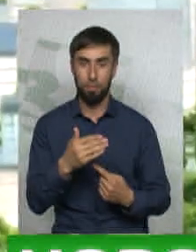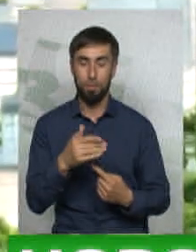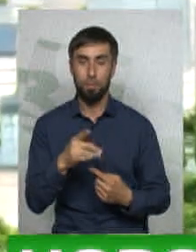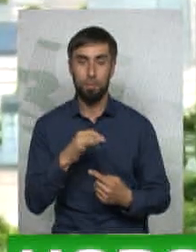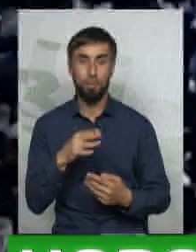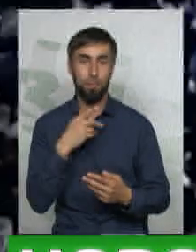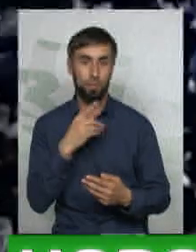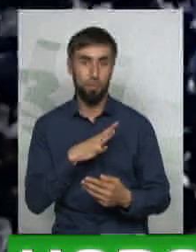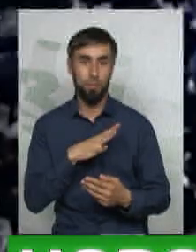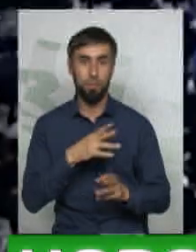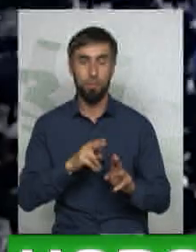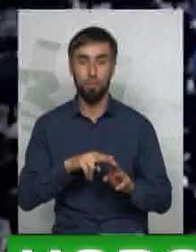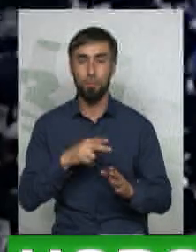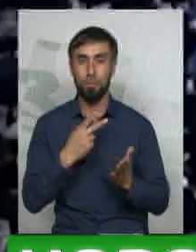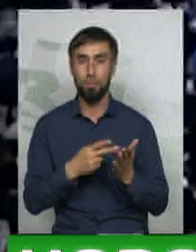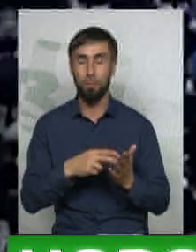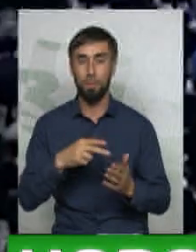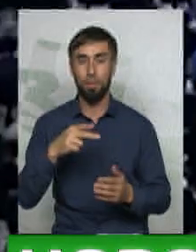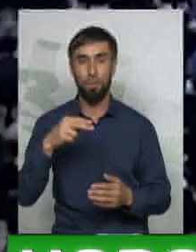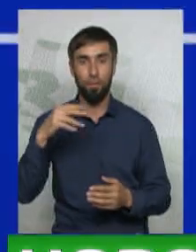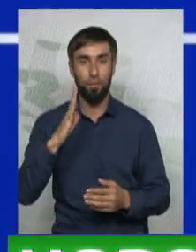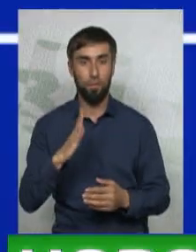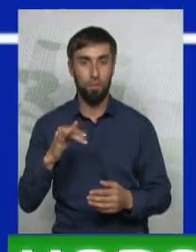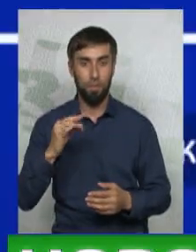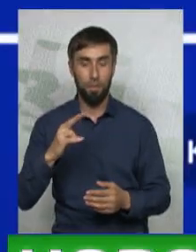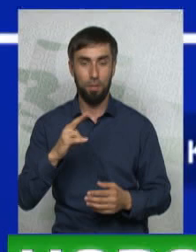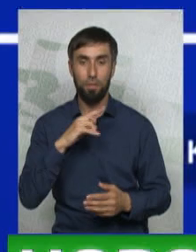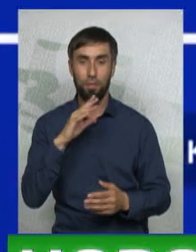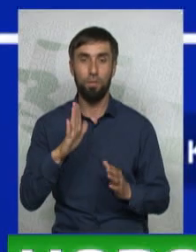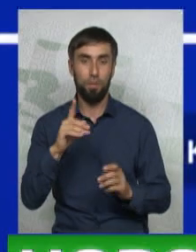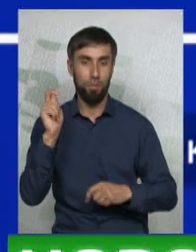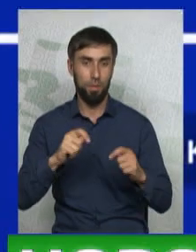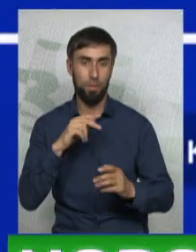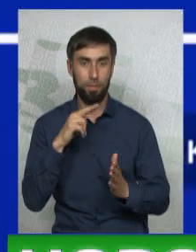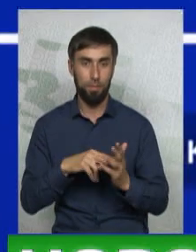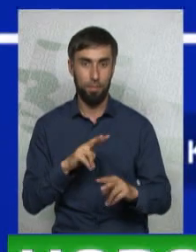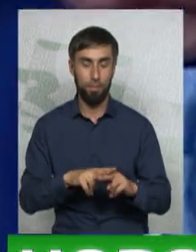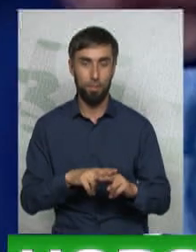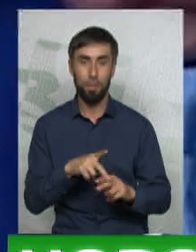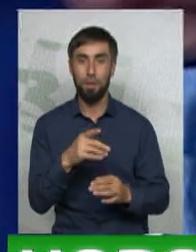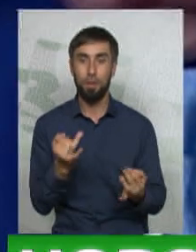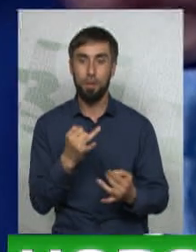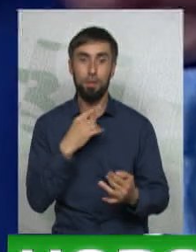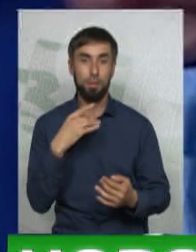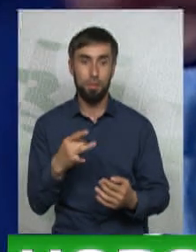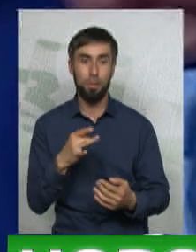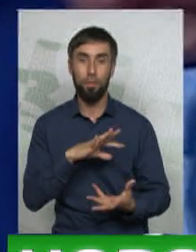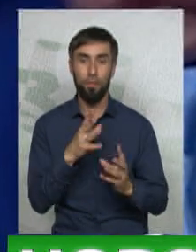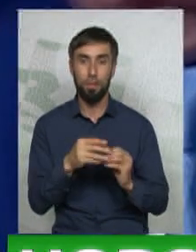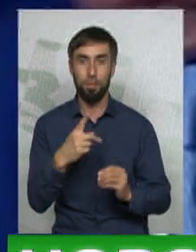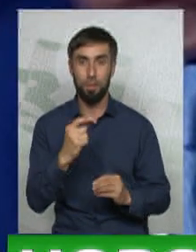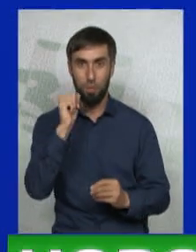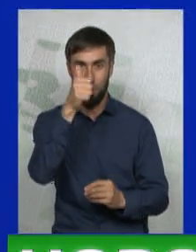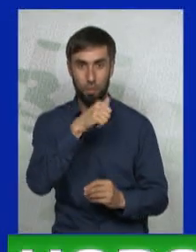результат отметил президент страны на Петербургском международном экономическом форуме. Данные по инвестиционной привлекательности региона по итогам